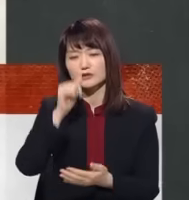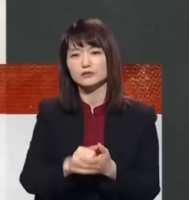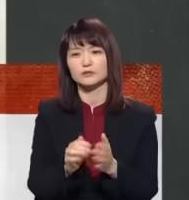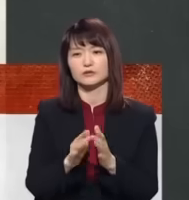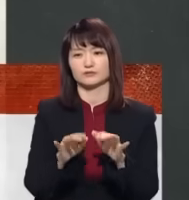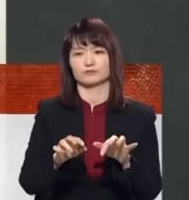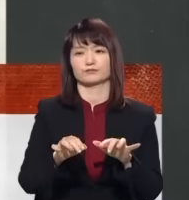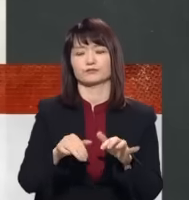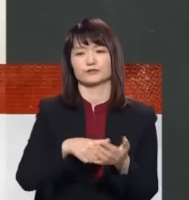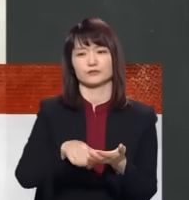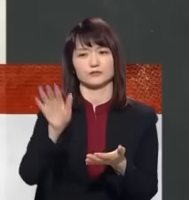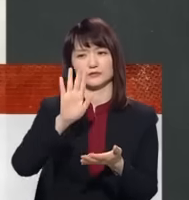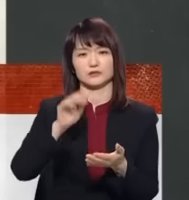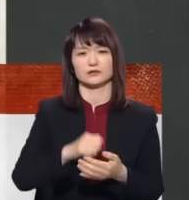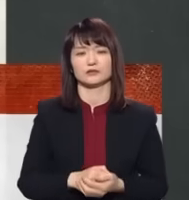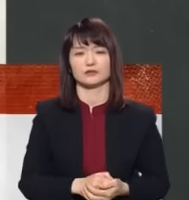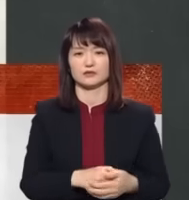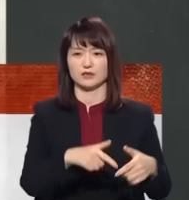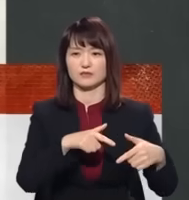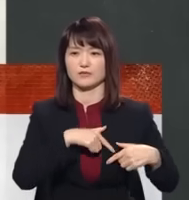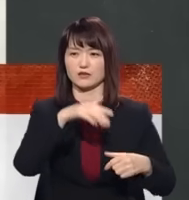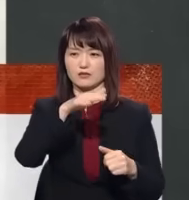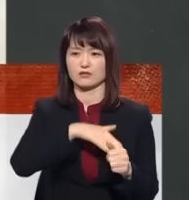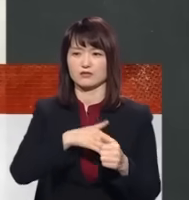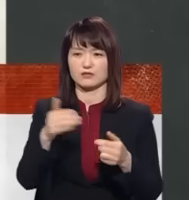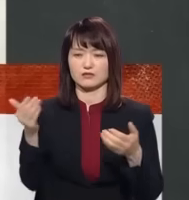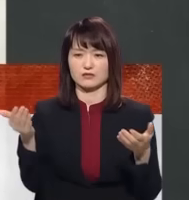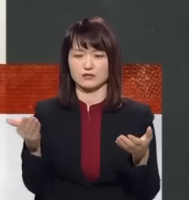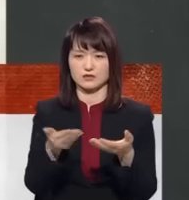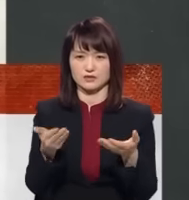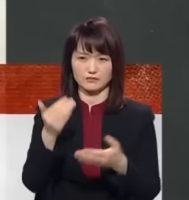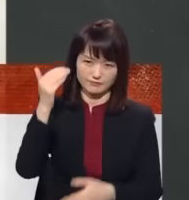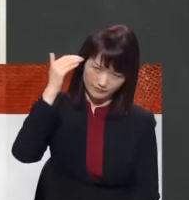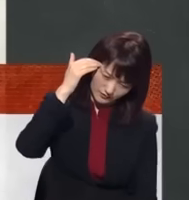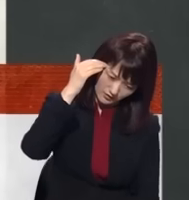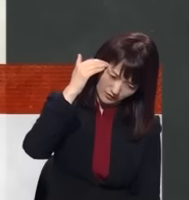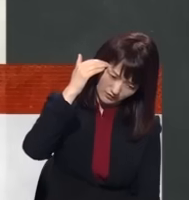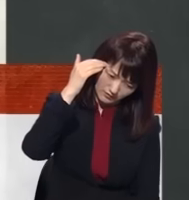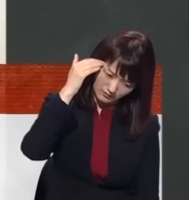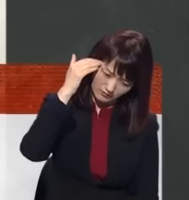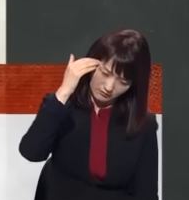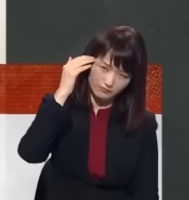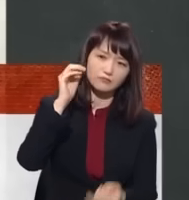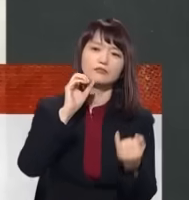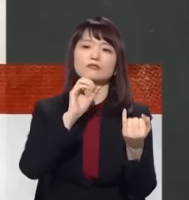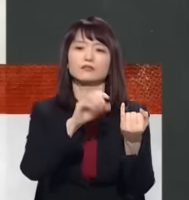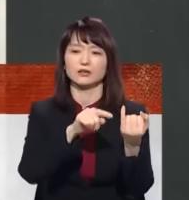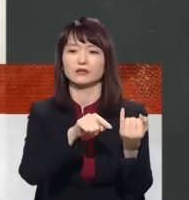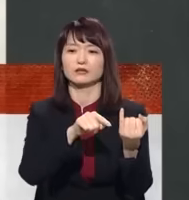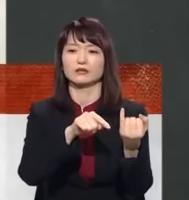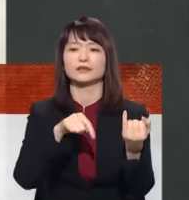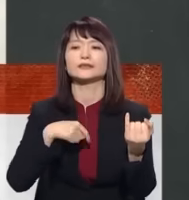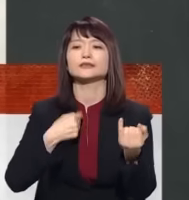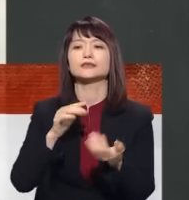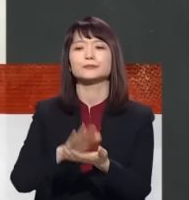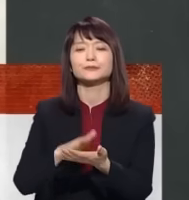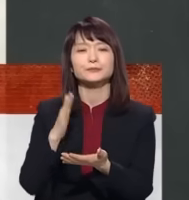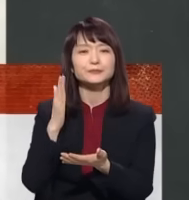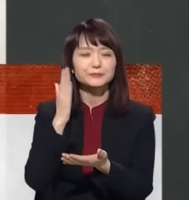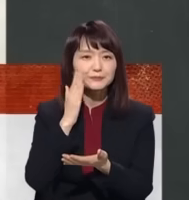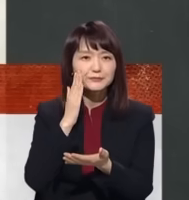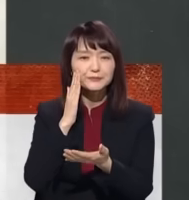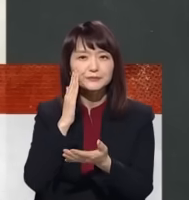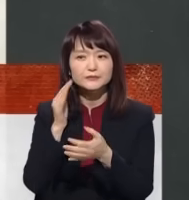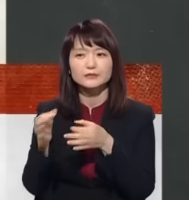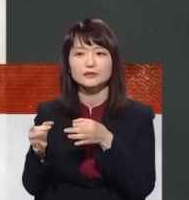내리지 않으면 이게 뭐 명예훼손이고 영업방해다? 라고 하시면서 자기가 지금 그 메이크업